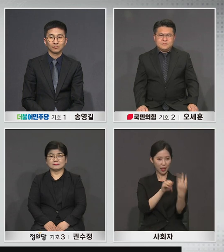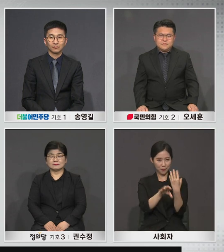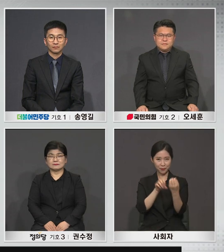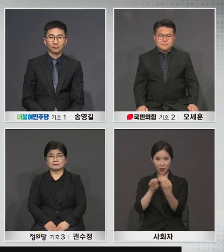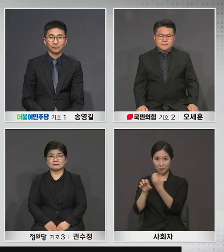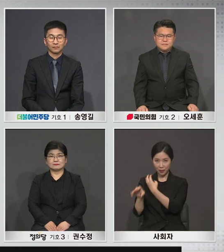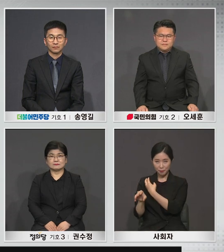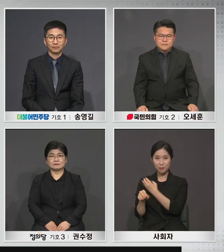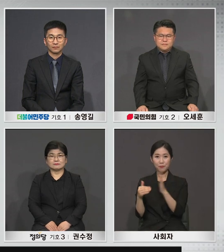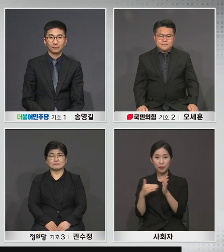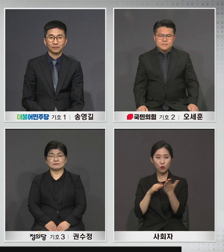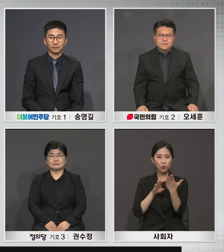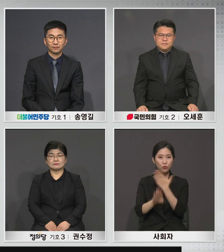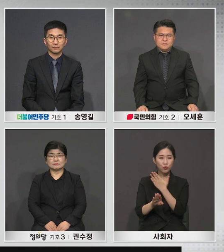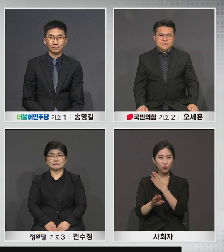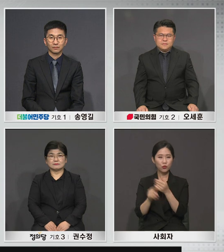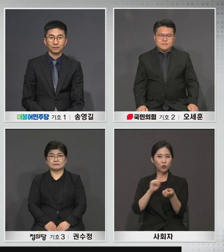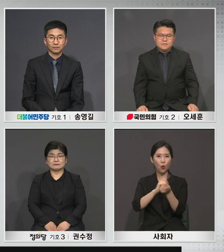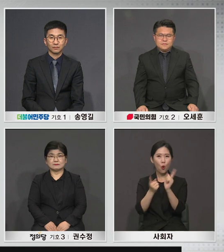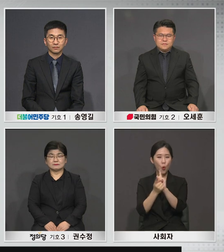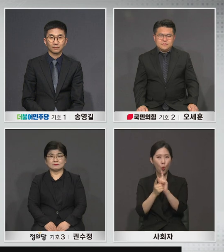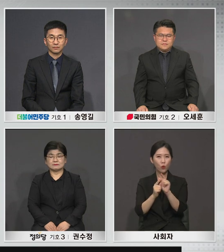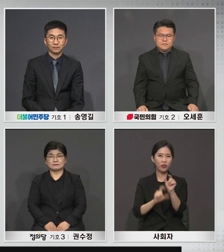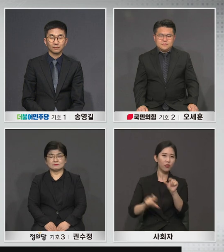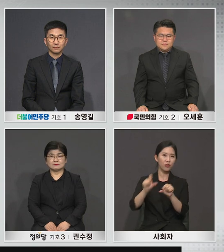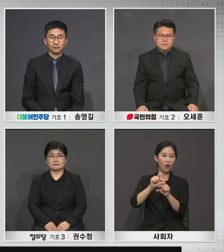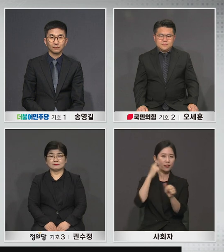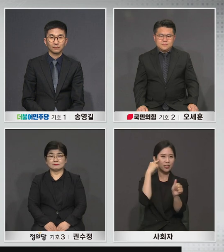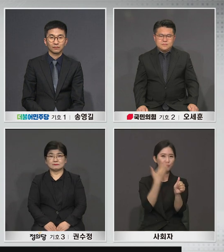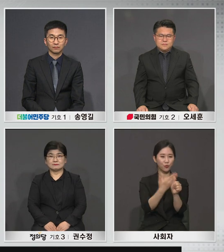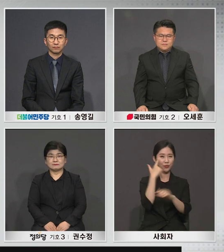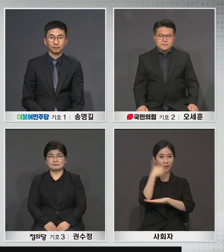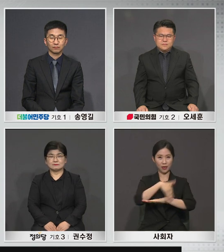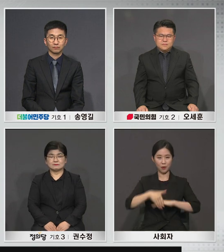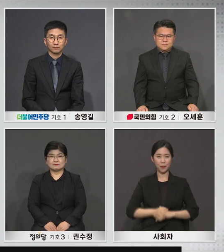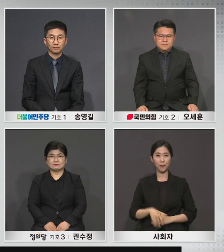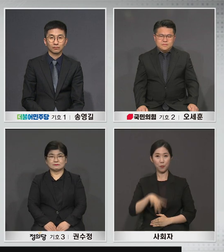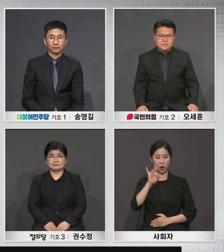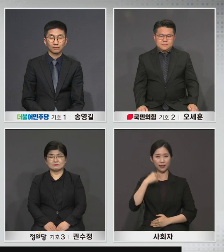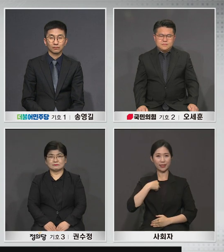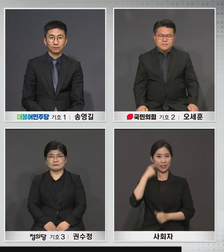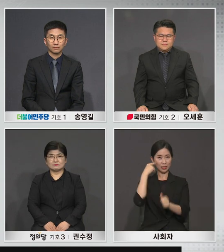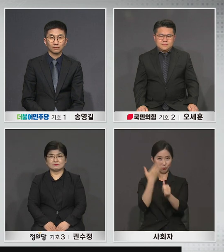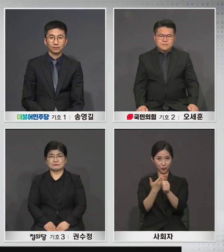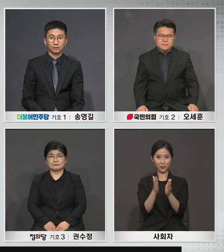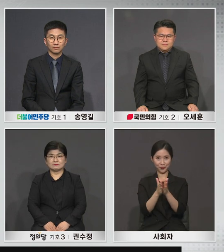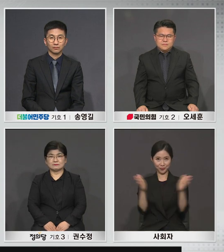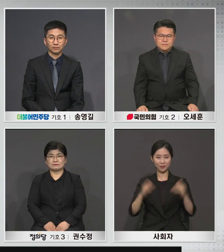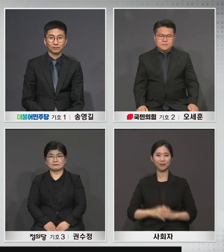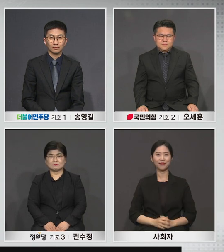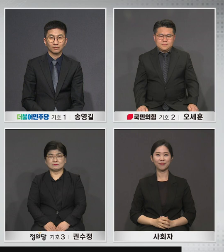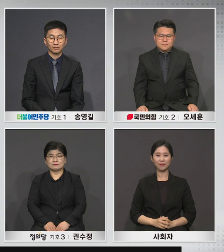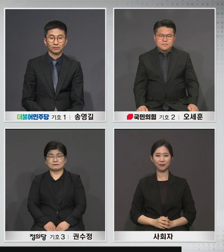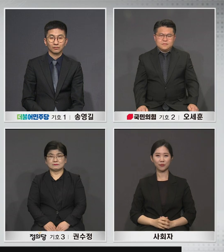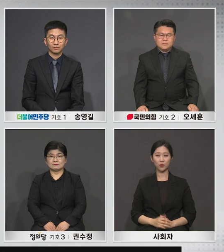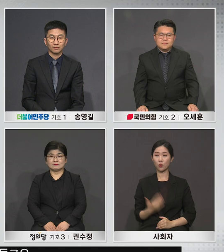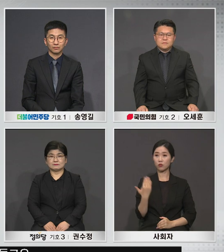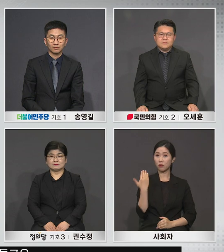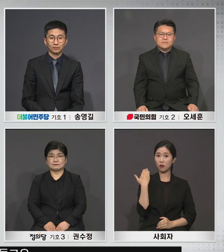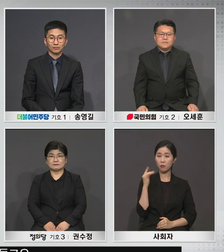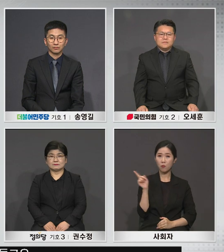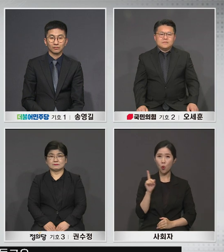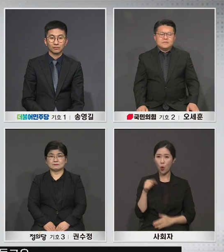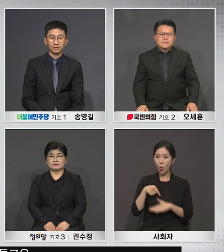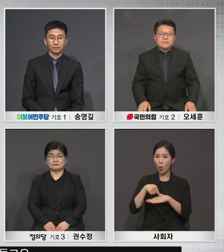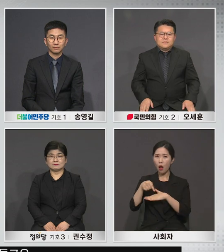후보자들 간 보충질문 답변하는 그런 시간으로 이어집니다. 먼저 사회자 공통질문 드립니다. 최근 밖에서 뭐 하나